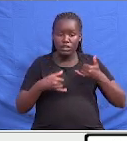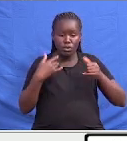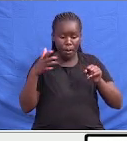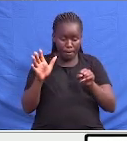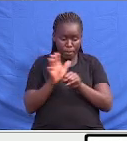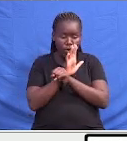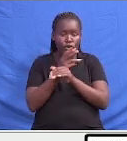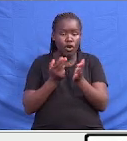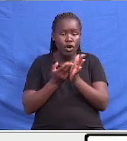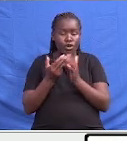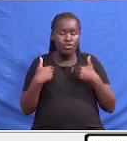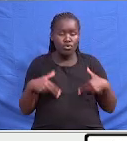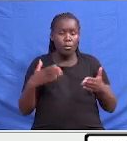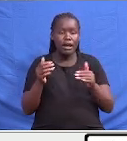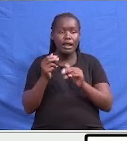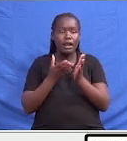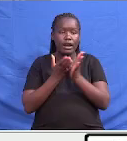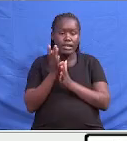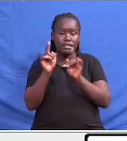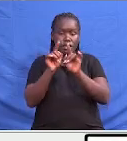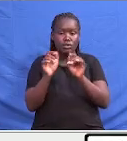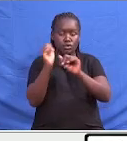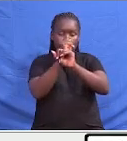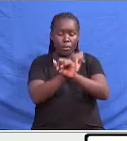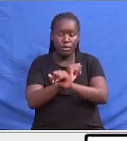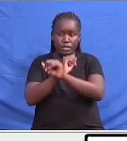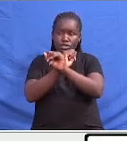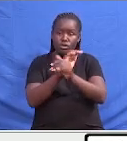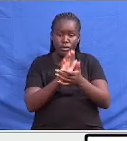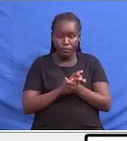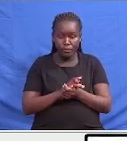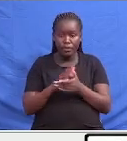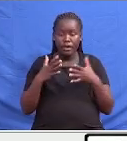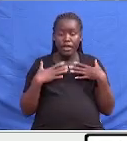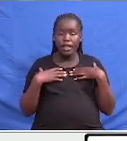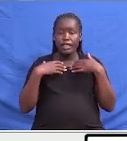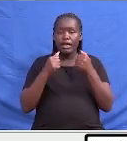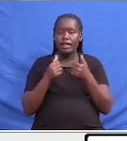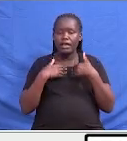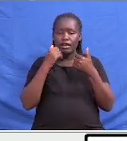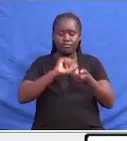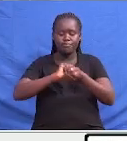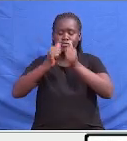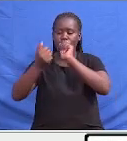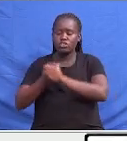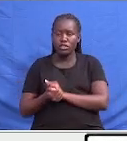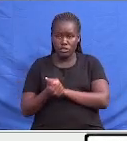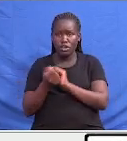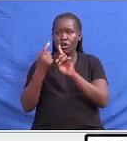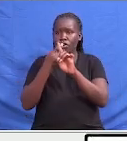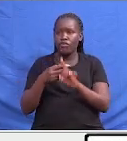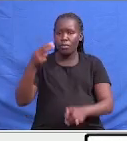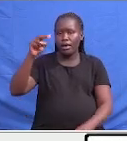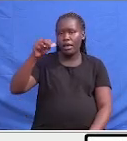rights and protection. Haya yanajiri wakati sekta ya afya nchini ikipitia mabadiliko makubwa. Mabadiliko kutoka bima ya